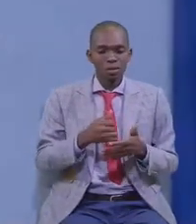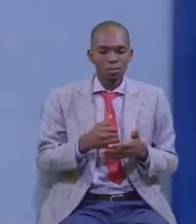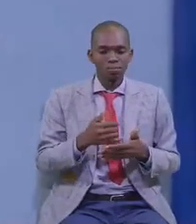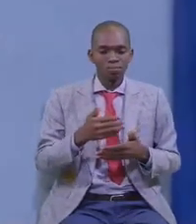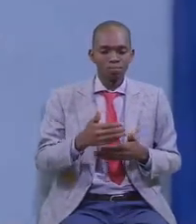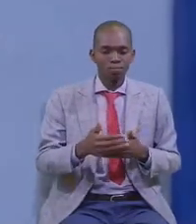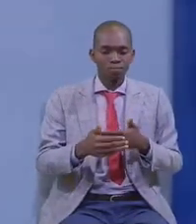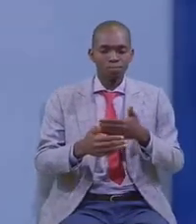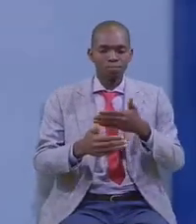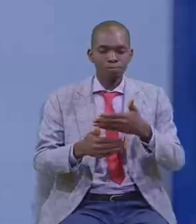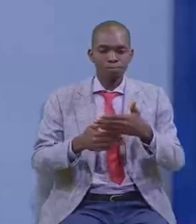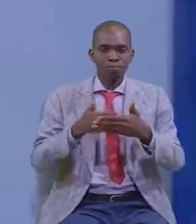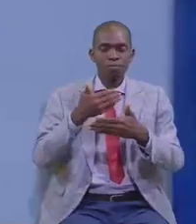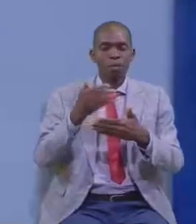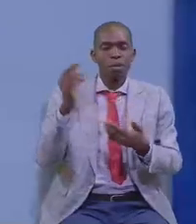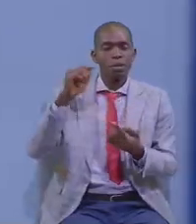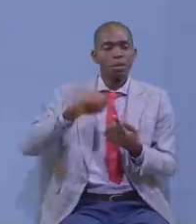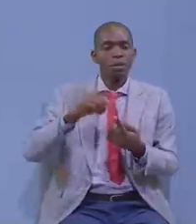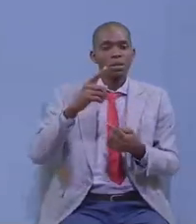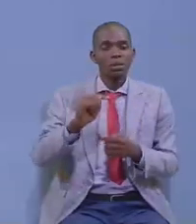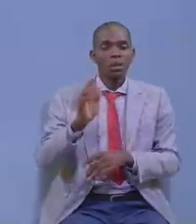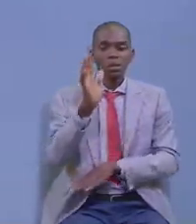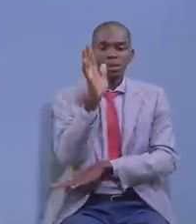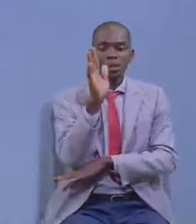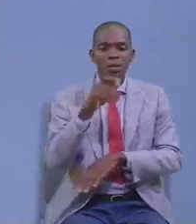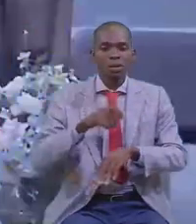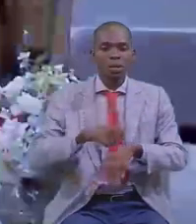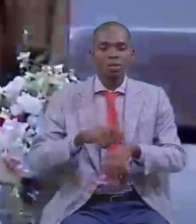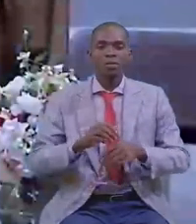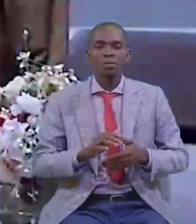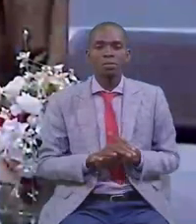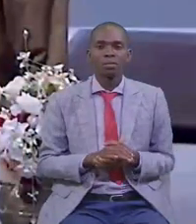Et elle continue ainsi jusqu'au coucher du soleil.